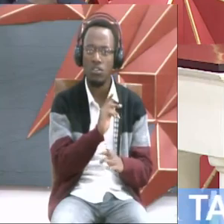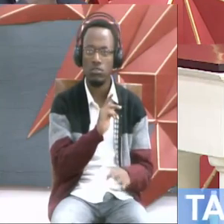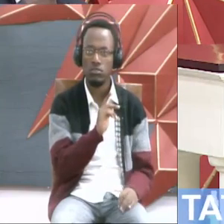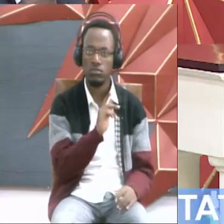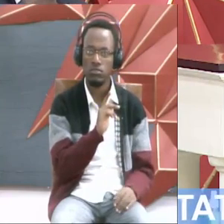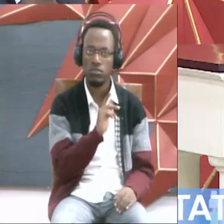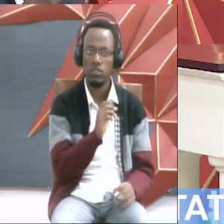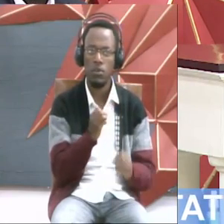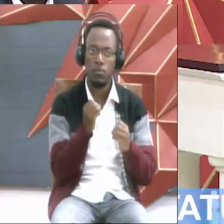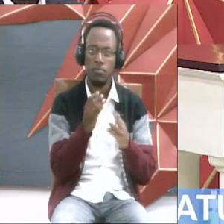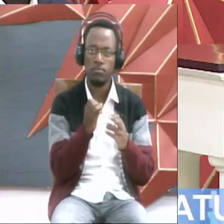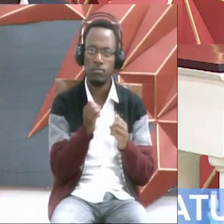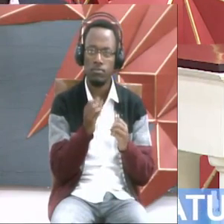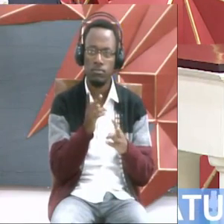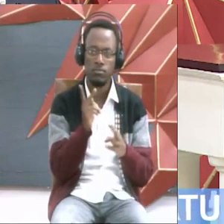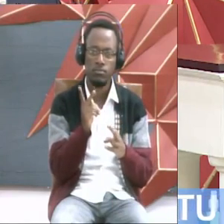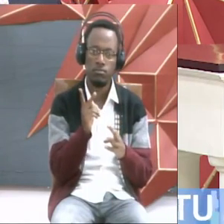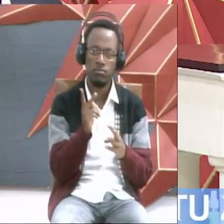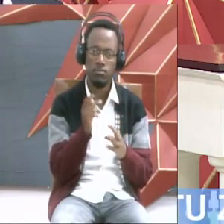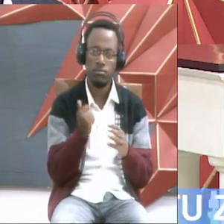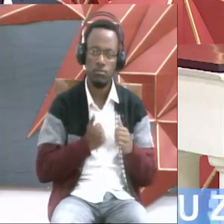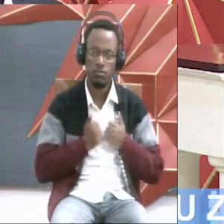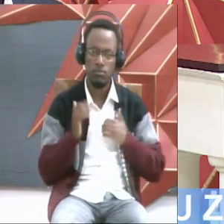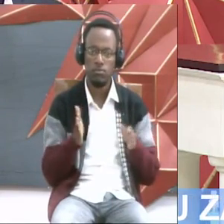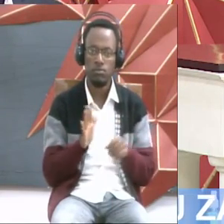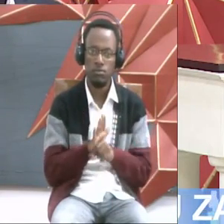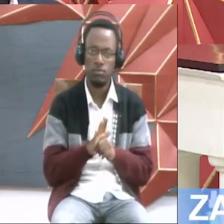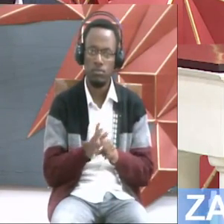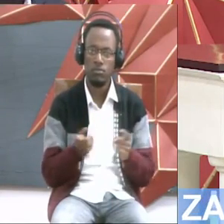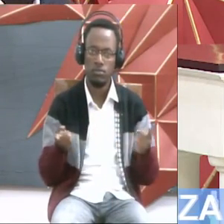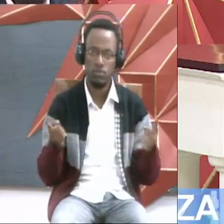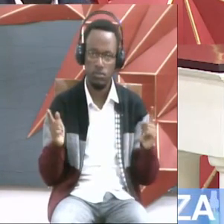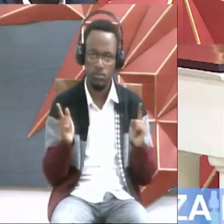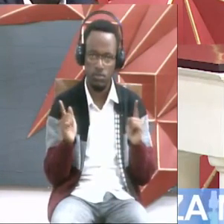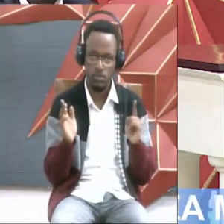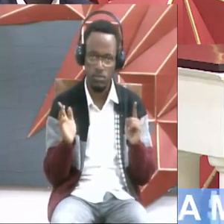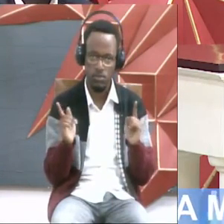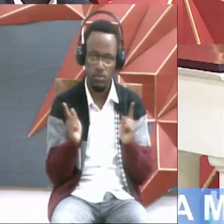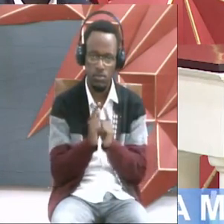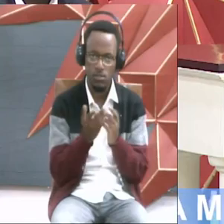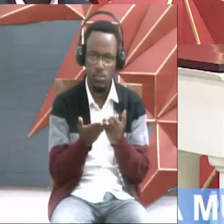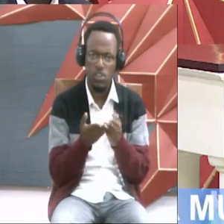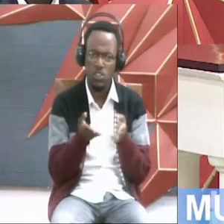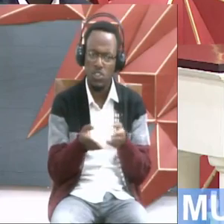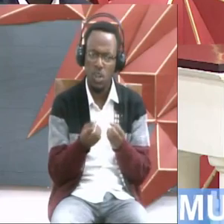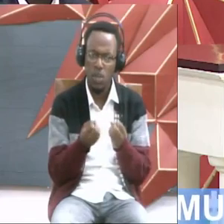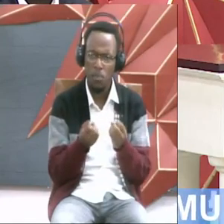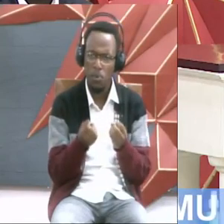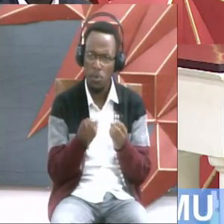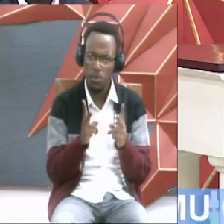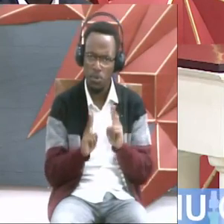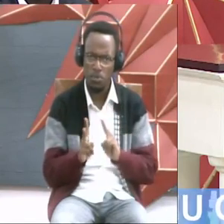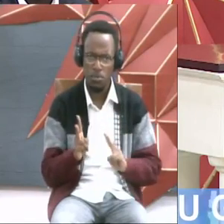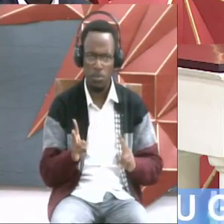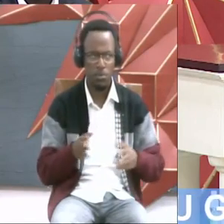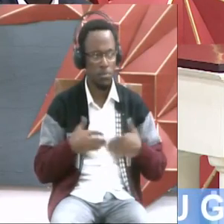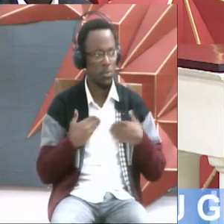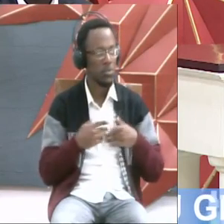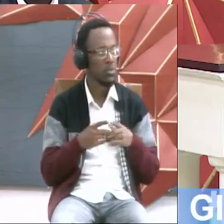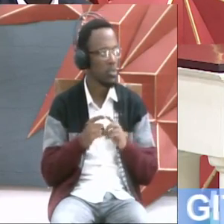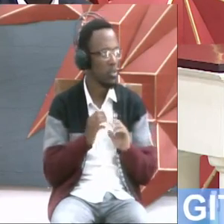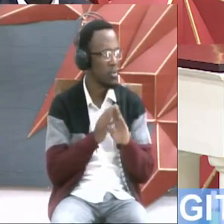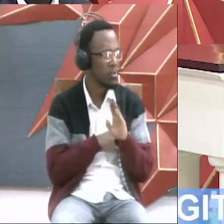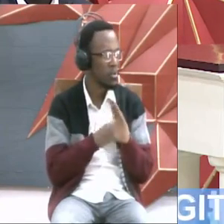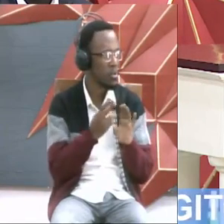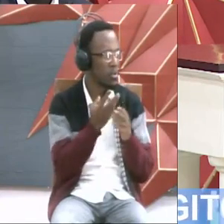kurusha abakristo. Hari abantu bishimiye ijambo ry'Imana baba hariya, nababuze menya bagiye